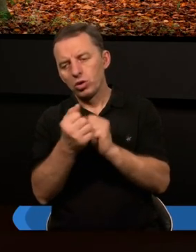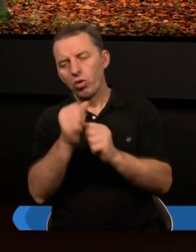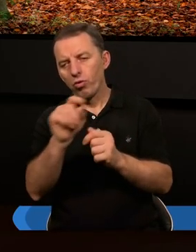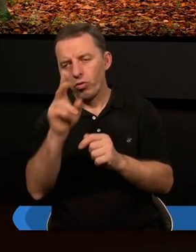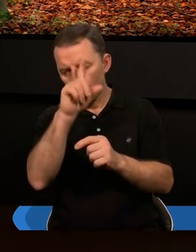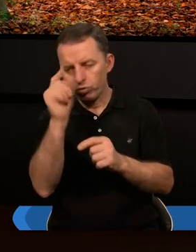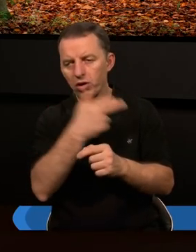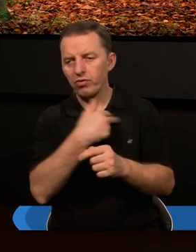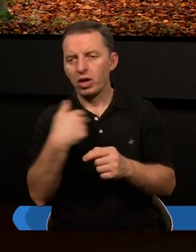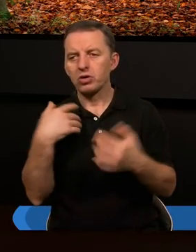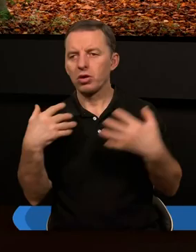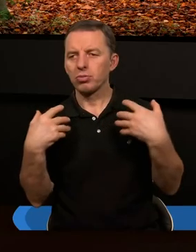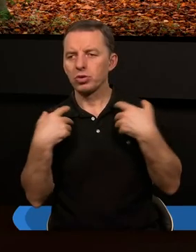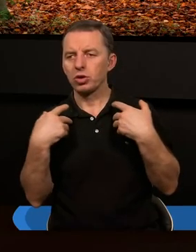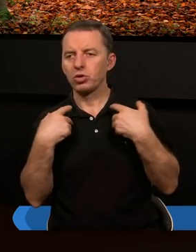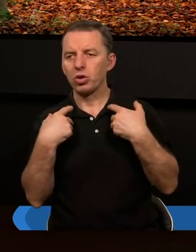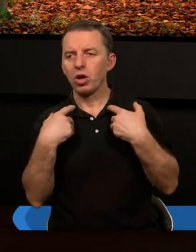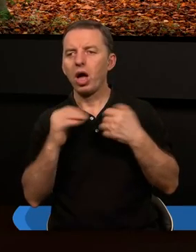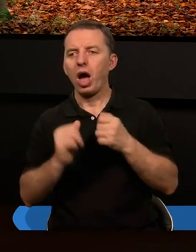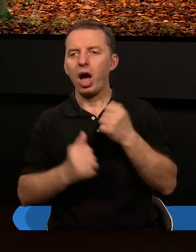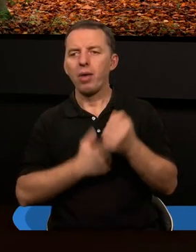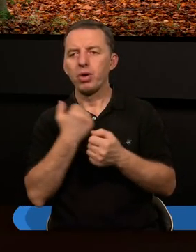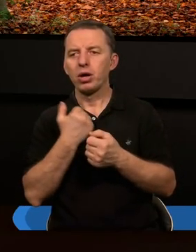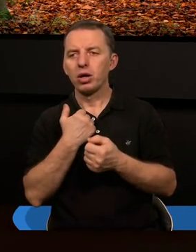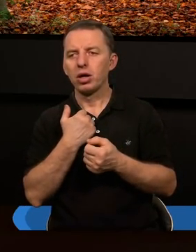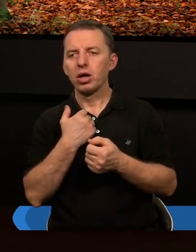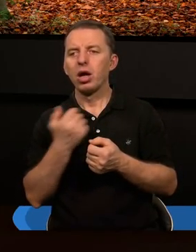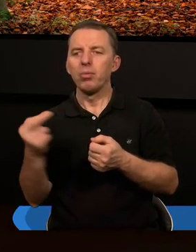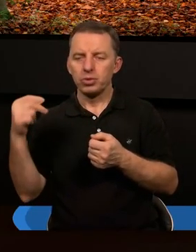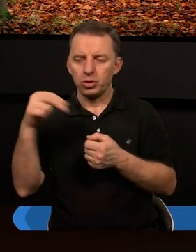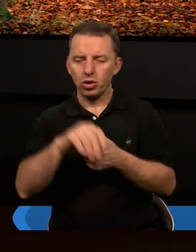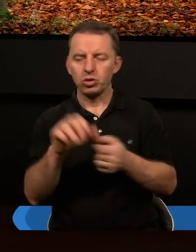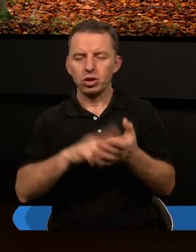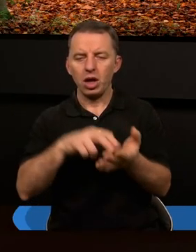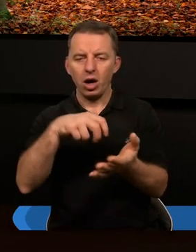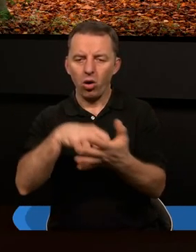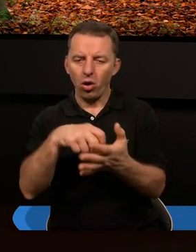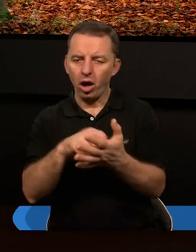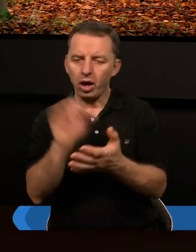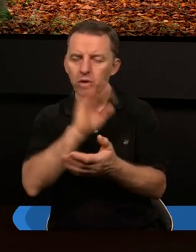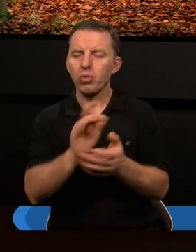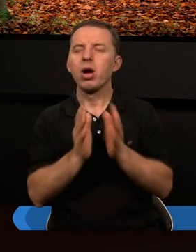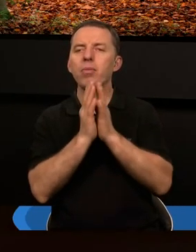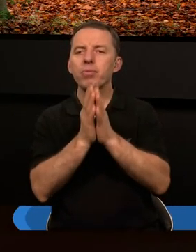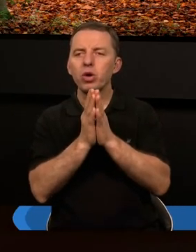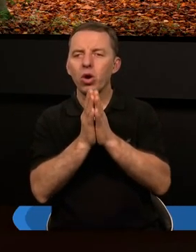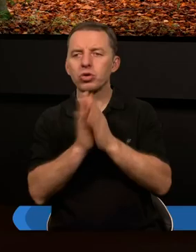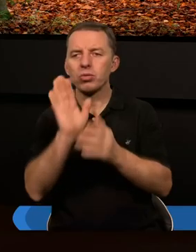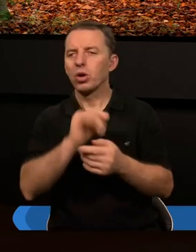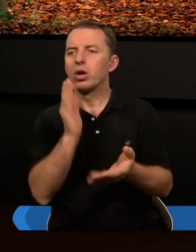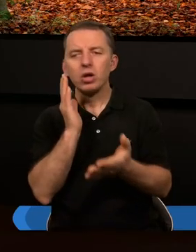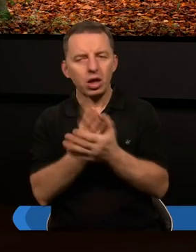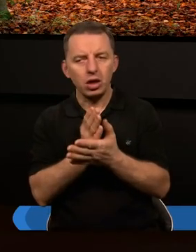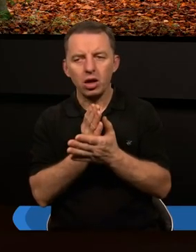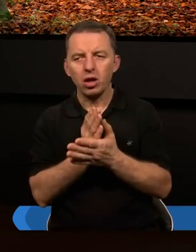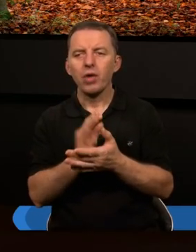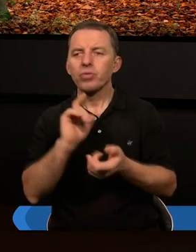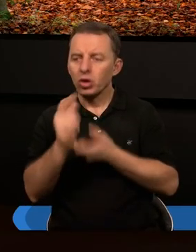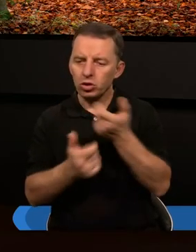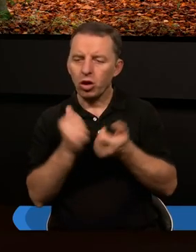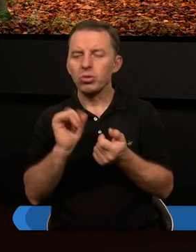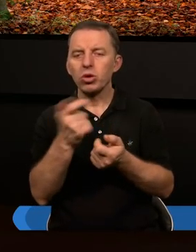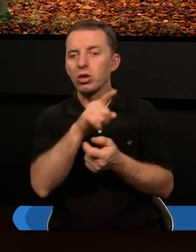ludzie w naszym życiu, to żeby po prostu przychodzić na kolanach do Boga i prosić Go nie tylko o to, żeby coś